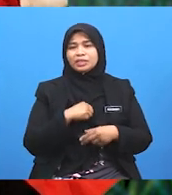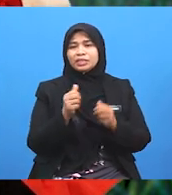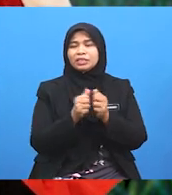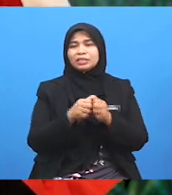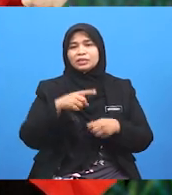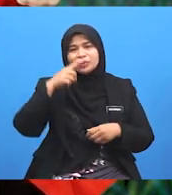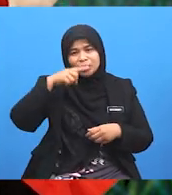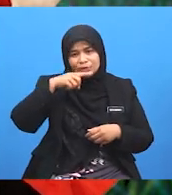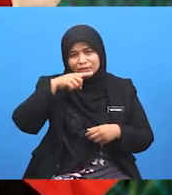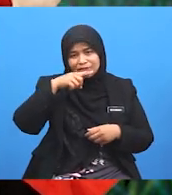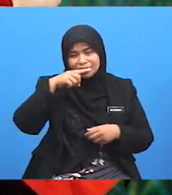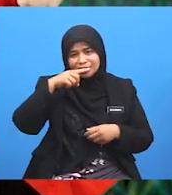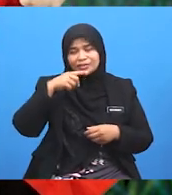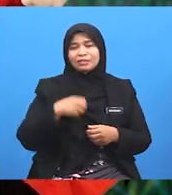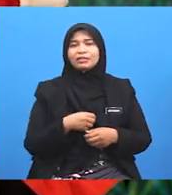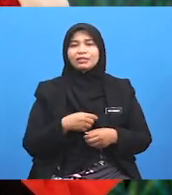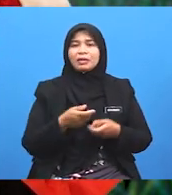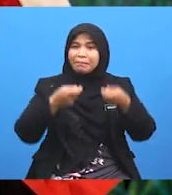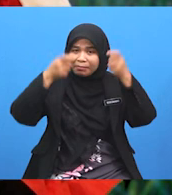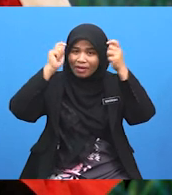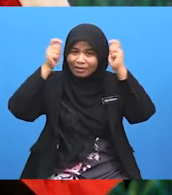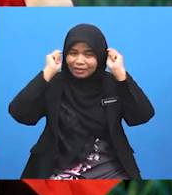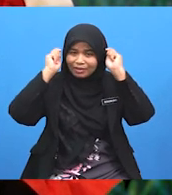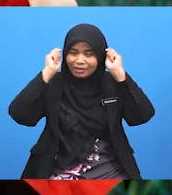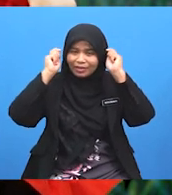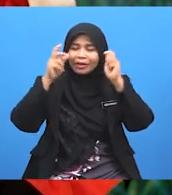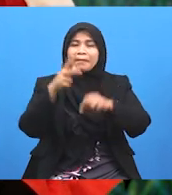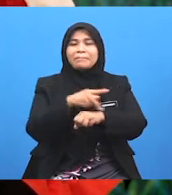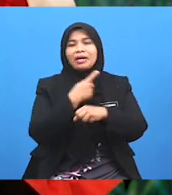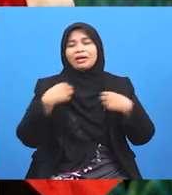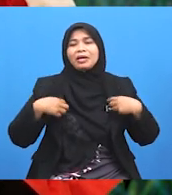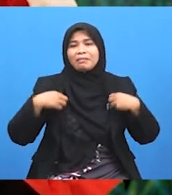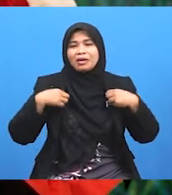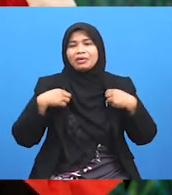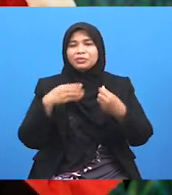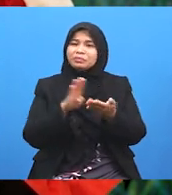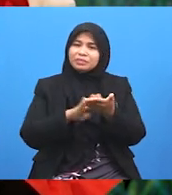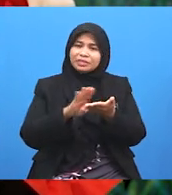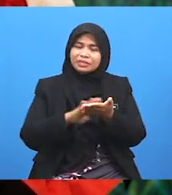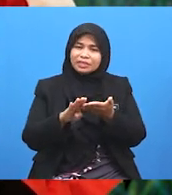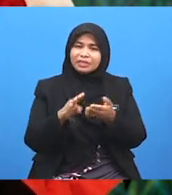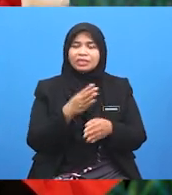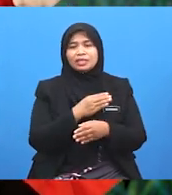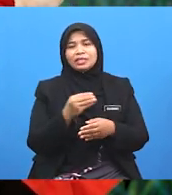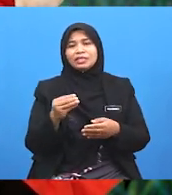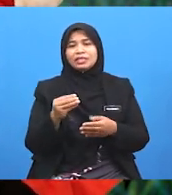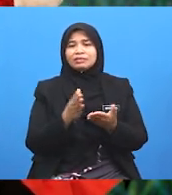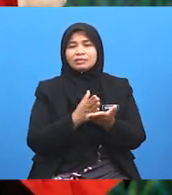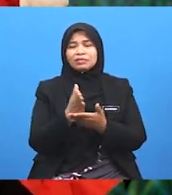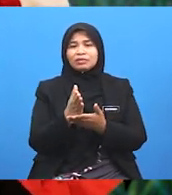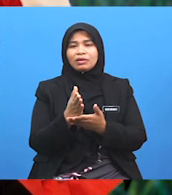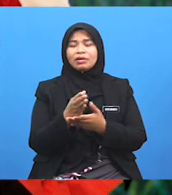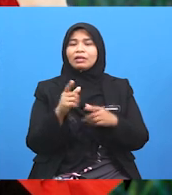dengan menggosok gigi, mandi, pakai baju yang bersih dan